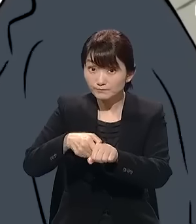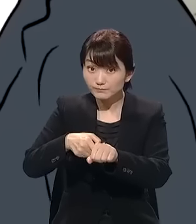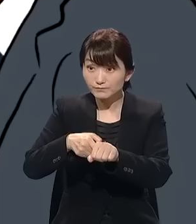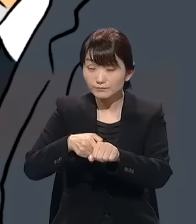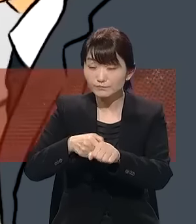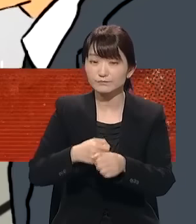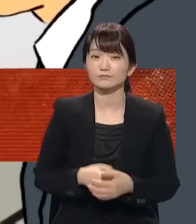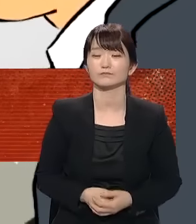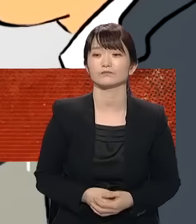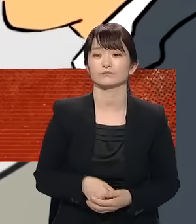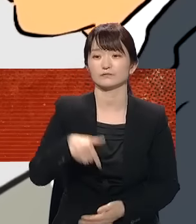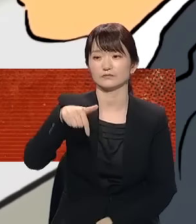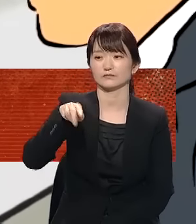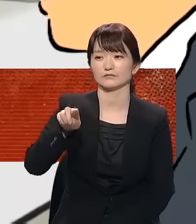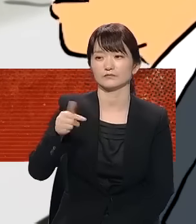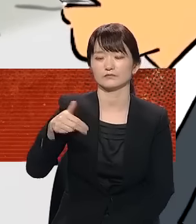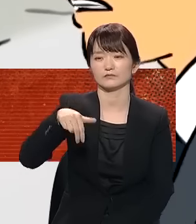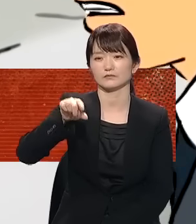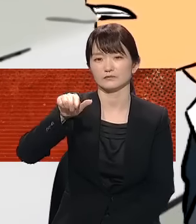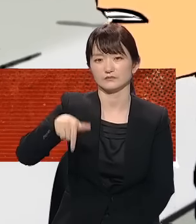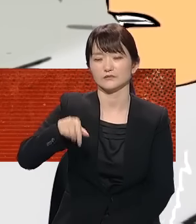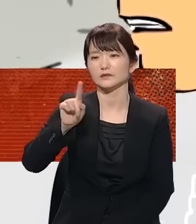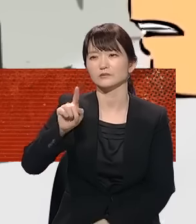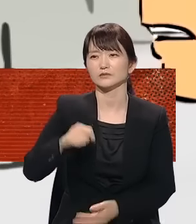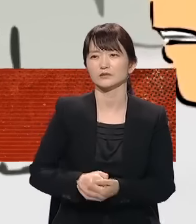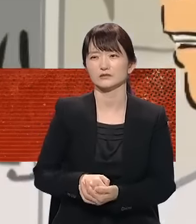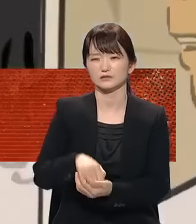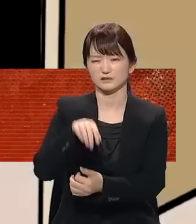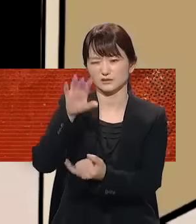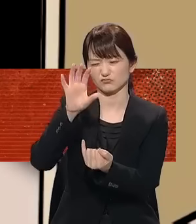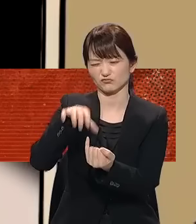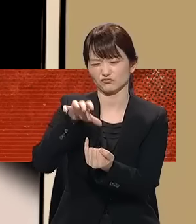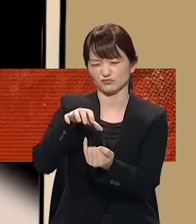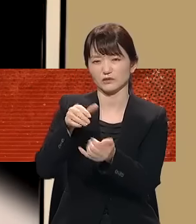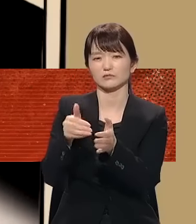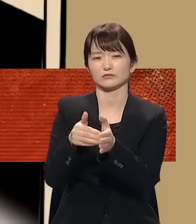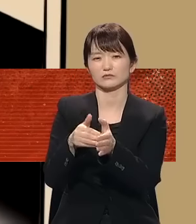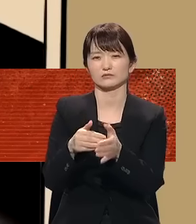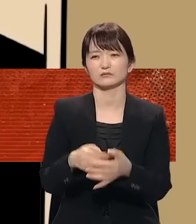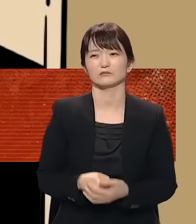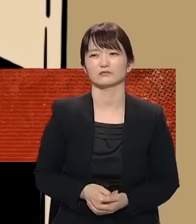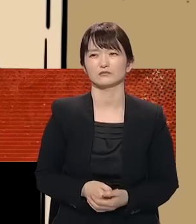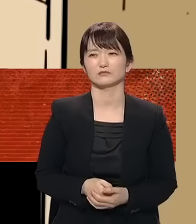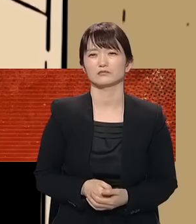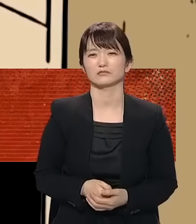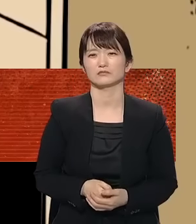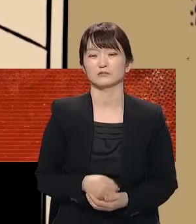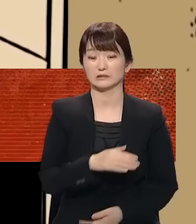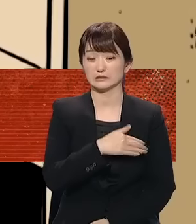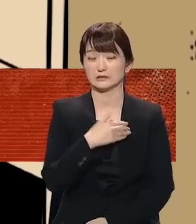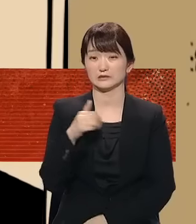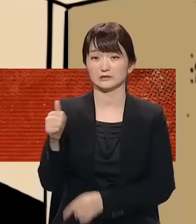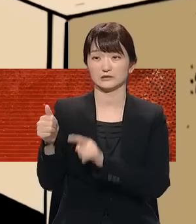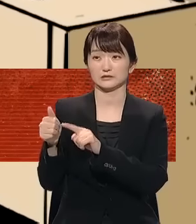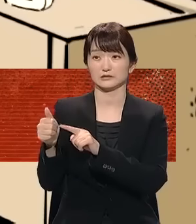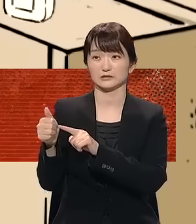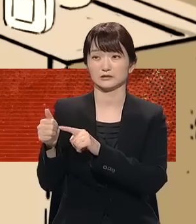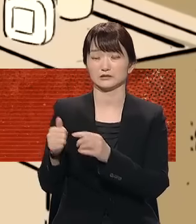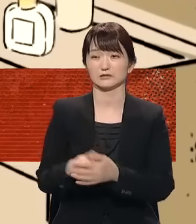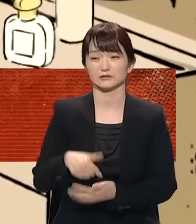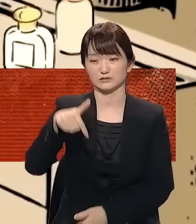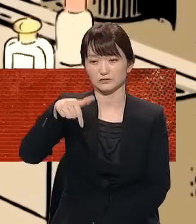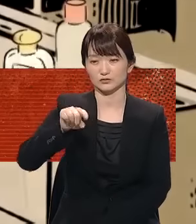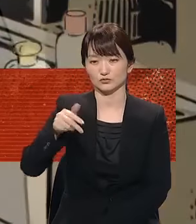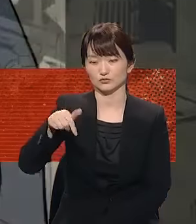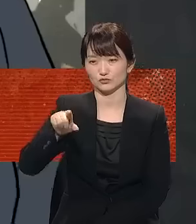견책 있니다 견책은 그냥 쉽게 말씀드려서 꾸지람 들었다라고 정도인 겁니다 그리고이 상관남 같은 경우에는 같은 군청에서 일을